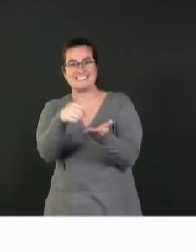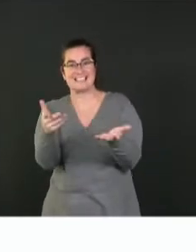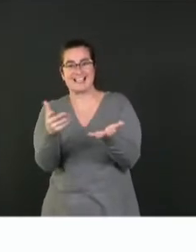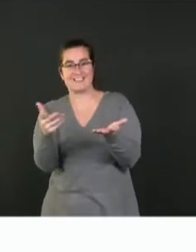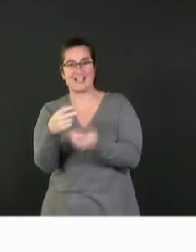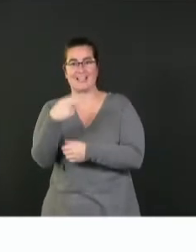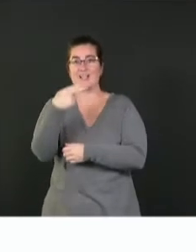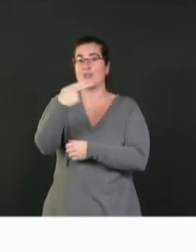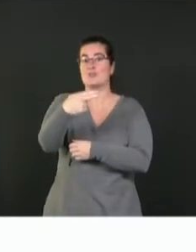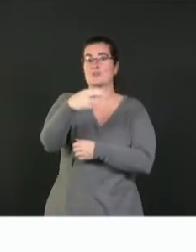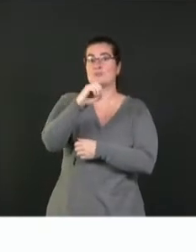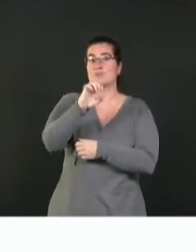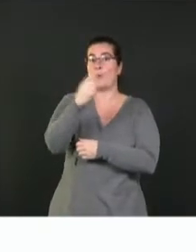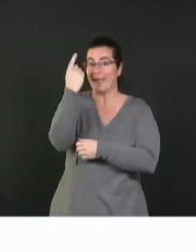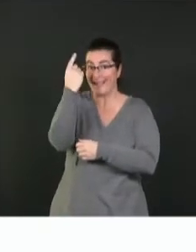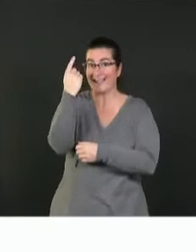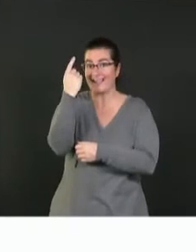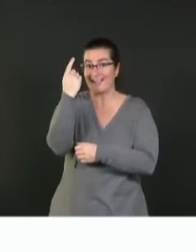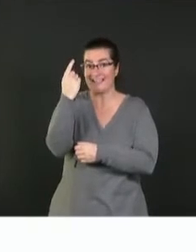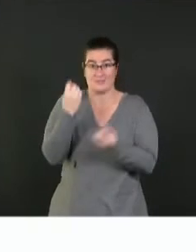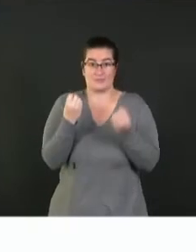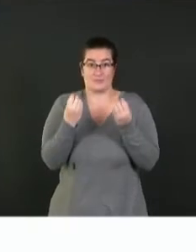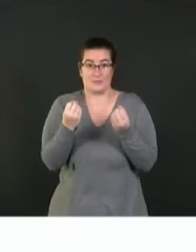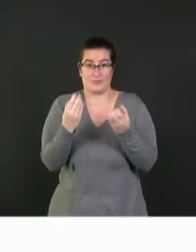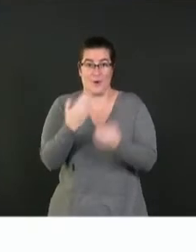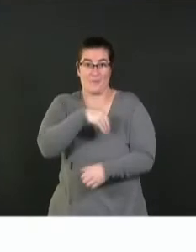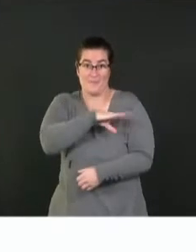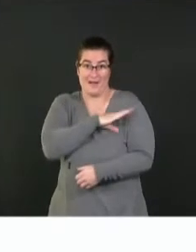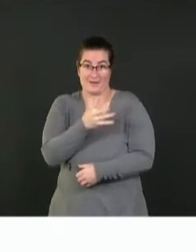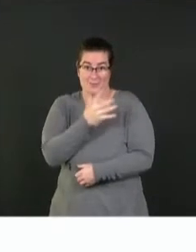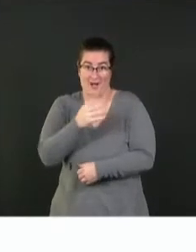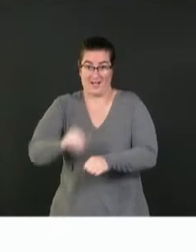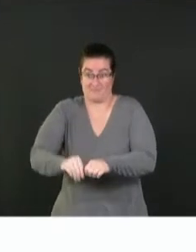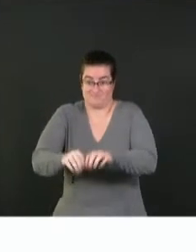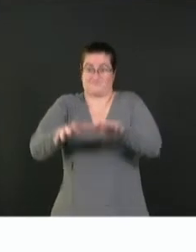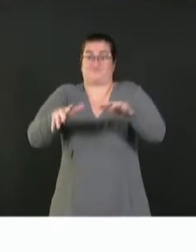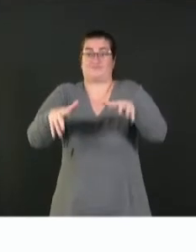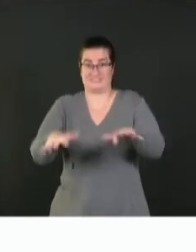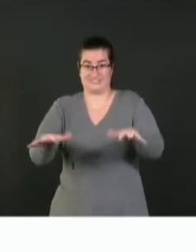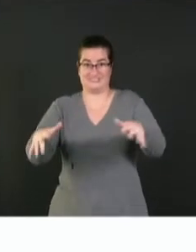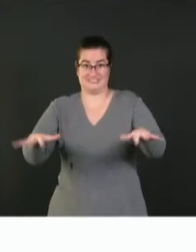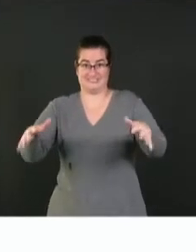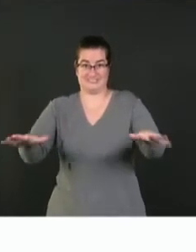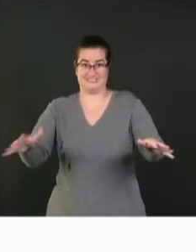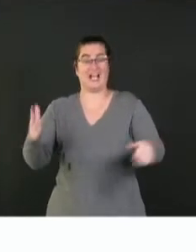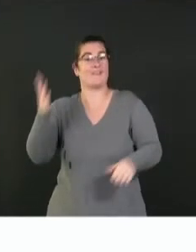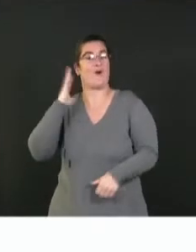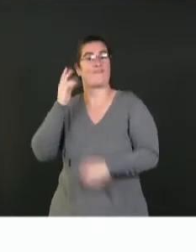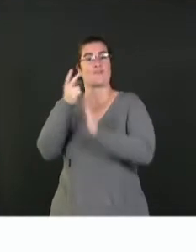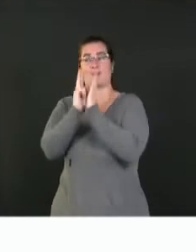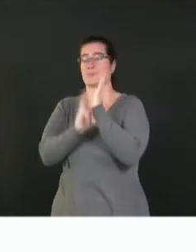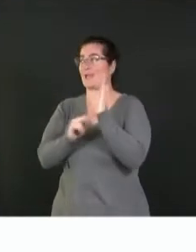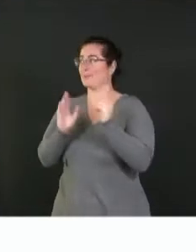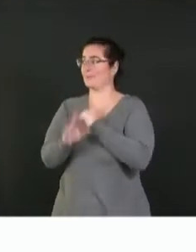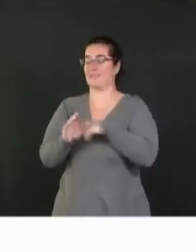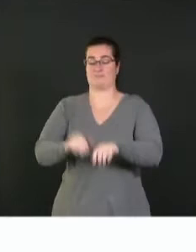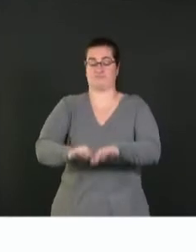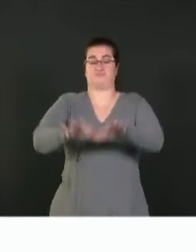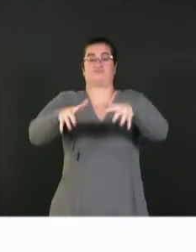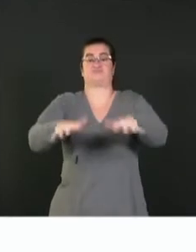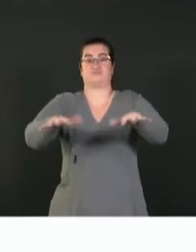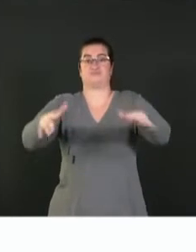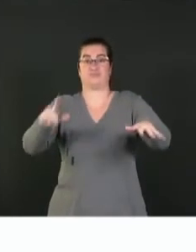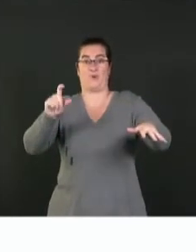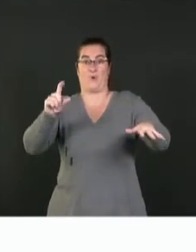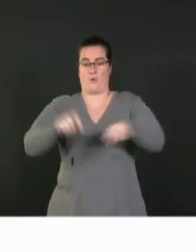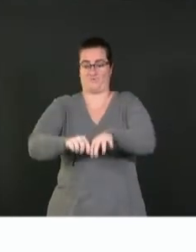Et donc les Noé, ce sont les sites inondés. Enfin, depuis tout temps, nos anciens appelaient ça les Noé. Donc on s'est dit, on ne va